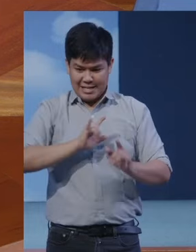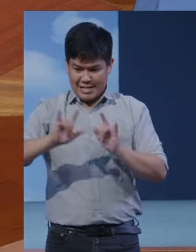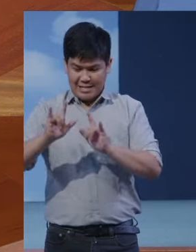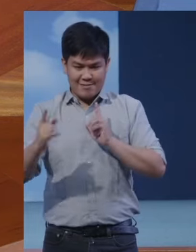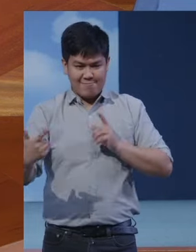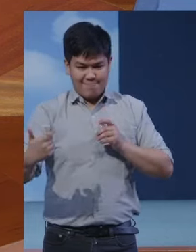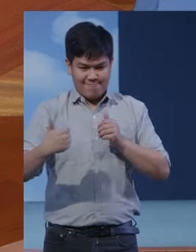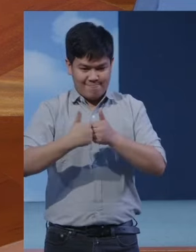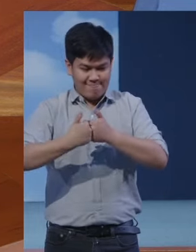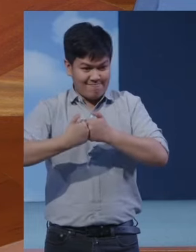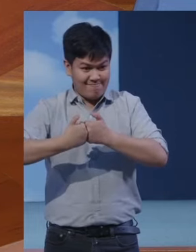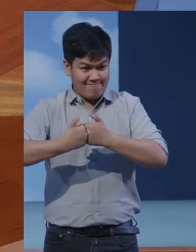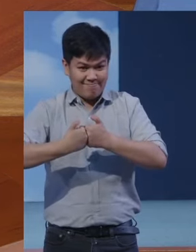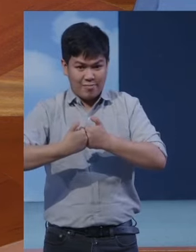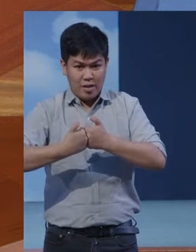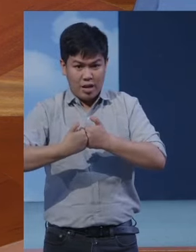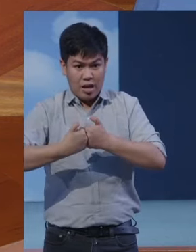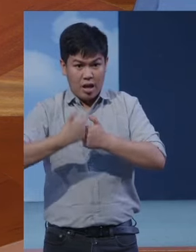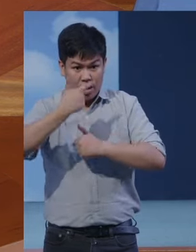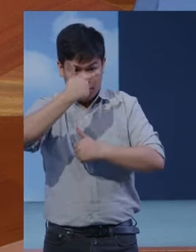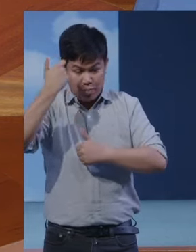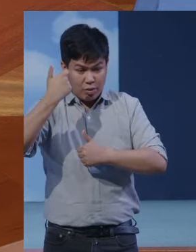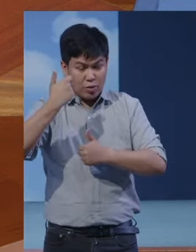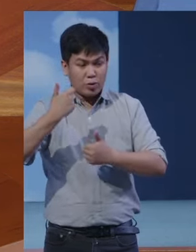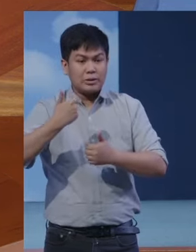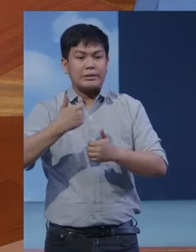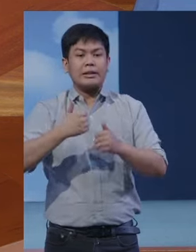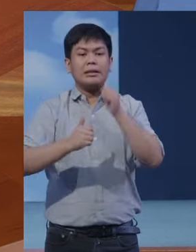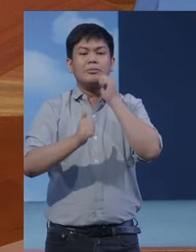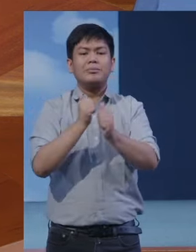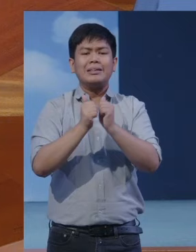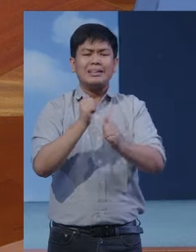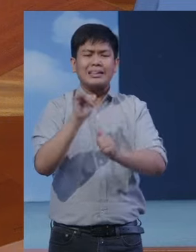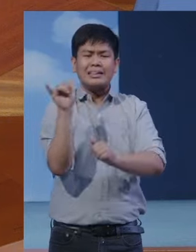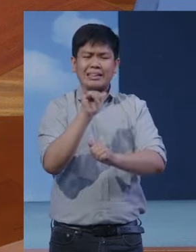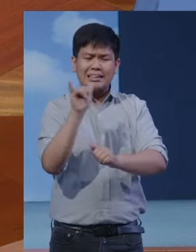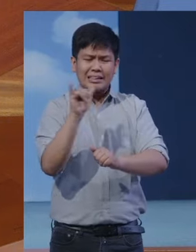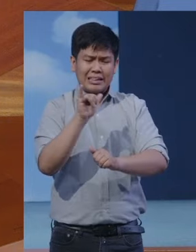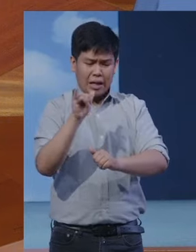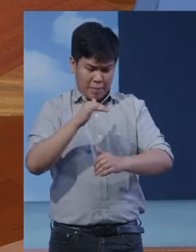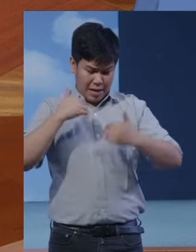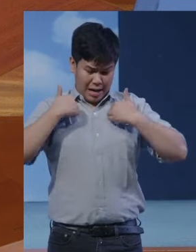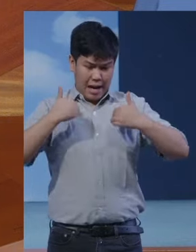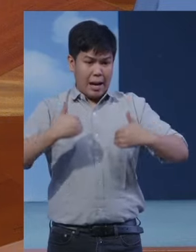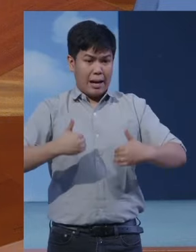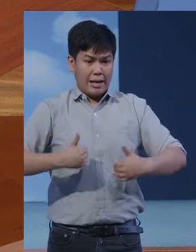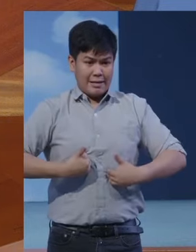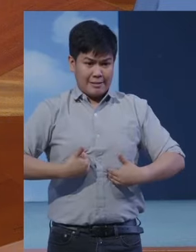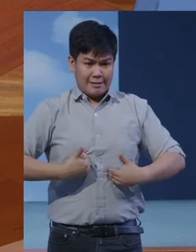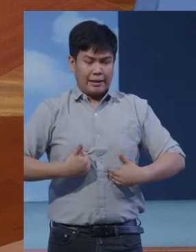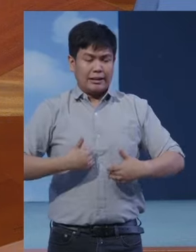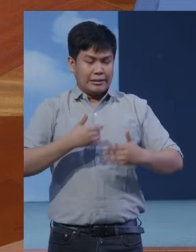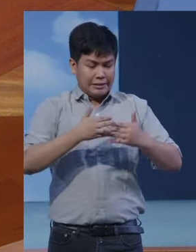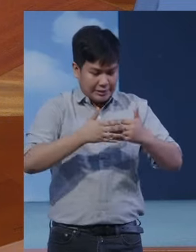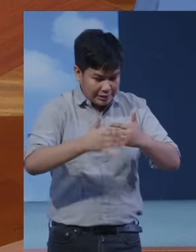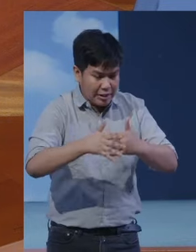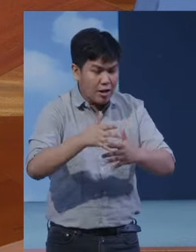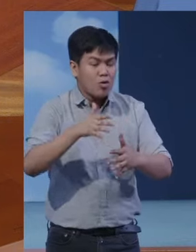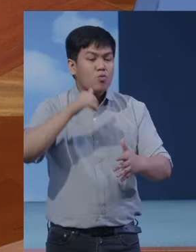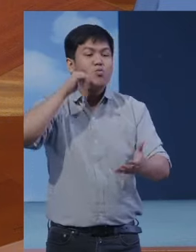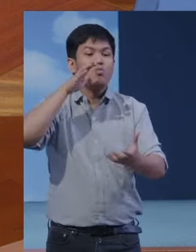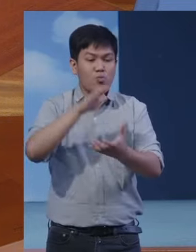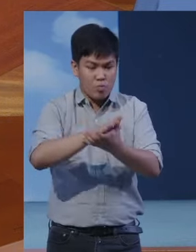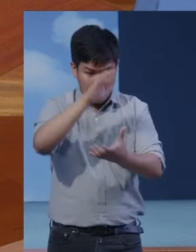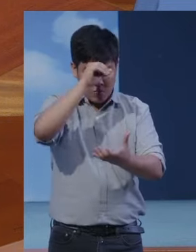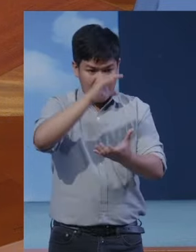kabiak kasi talagang parang kahati mo ng katawan one ang inyong asawa kung kayo'y naghahanap ng